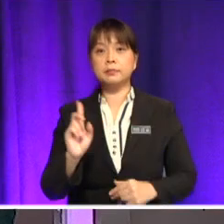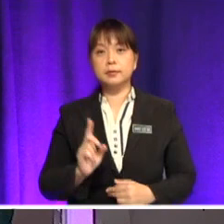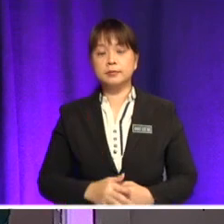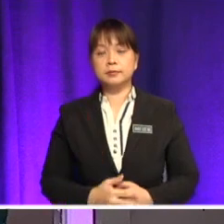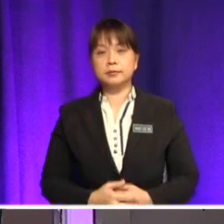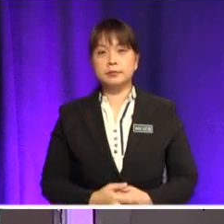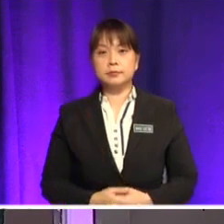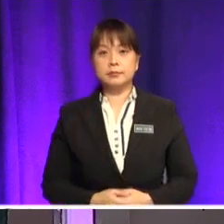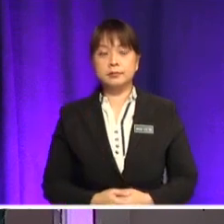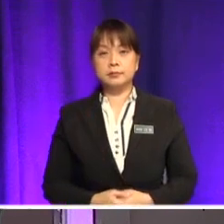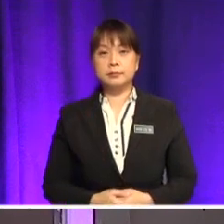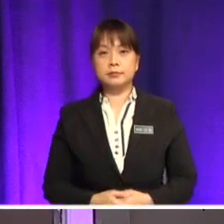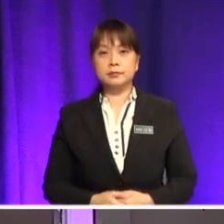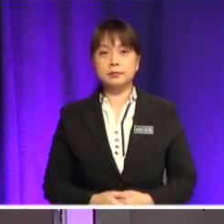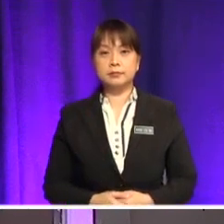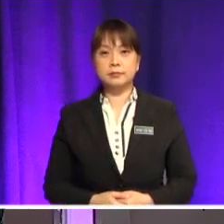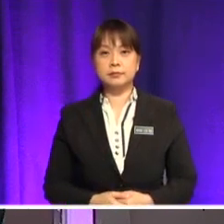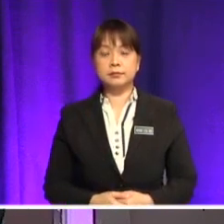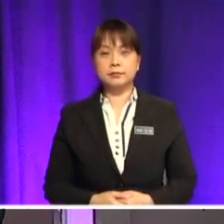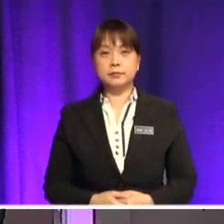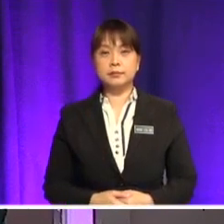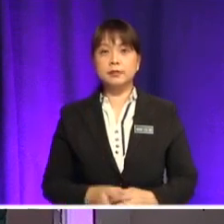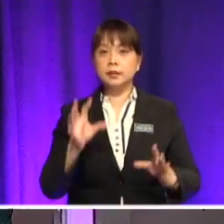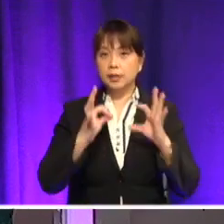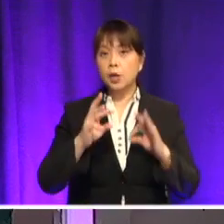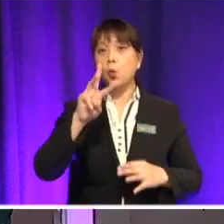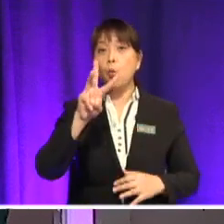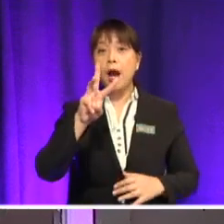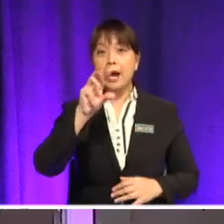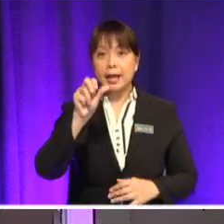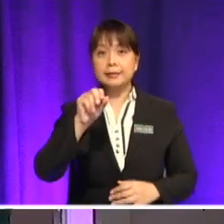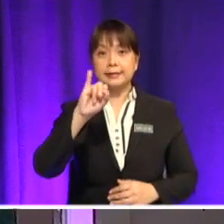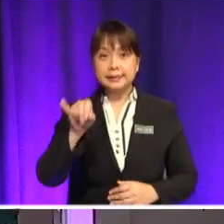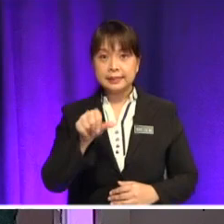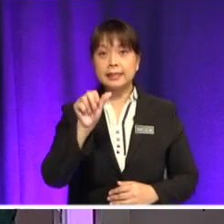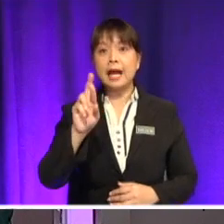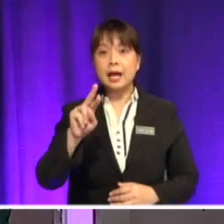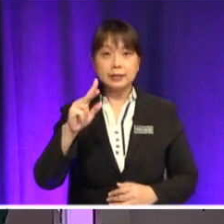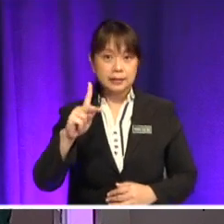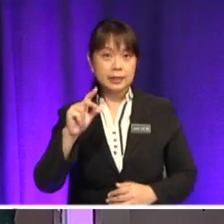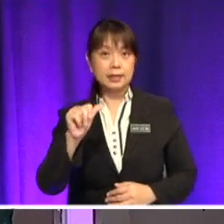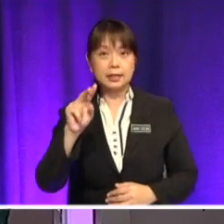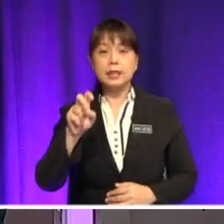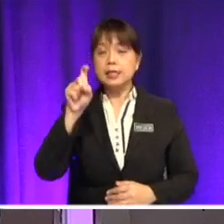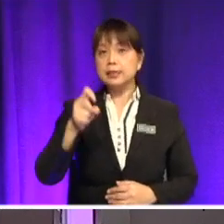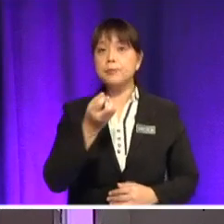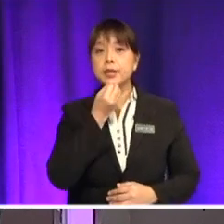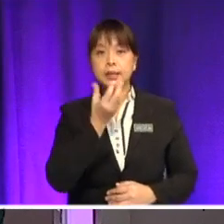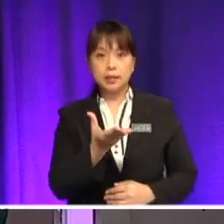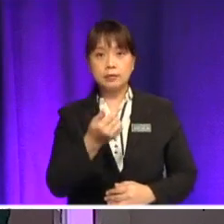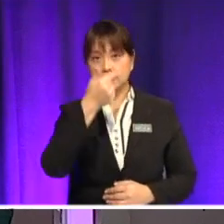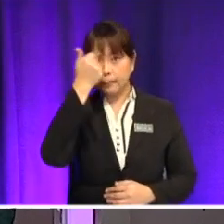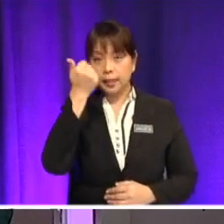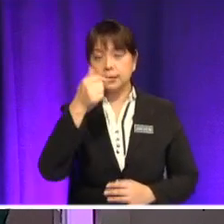pengetahuan jadi gini gitu wajar kan kita kena cita eee perbandingan Dia mungkin bersamaan dia Dan kita pilih yang mana yang paling